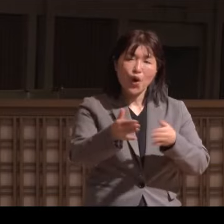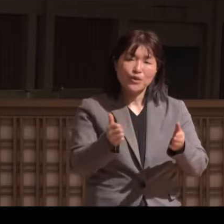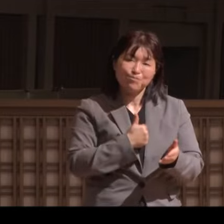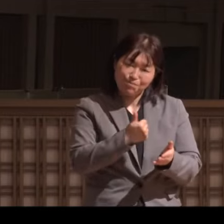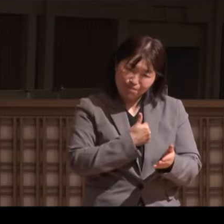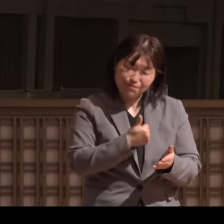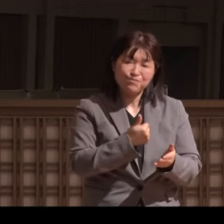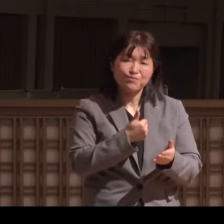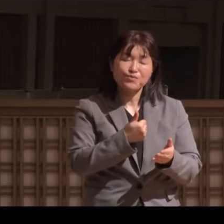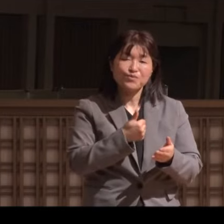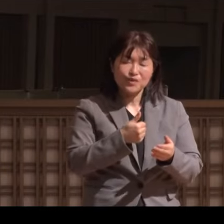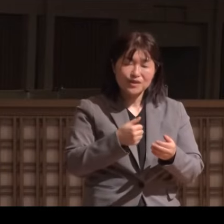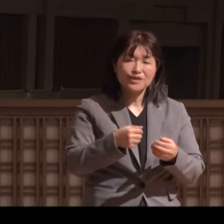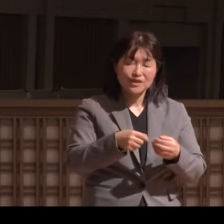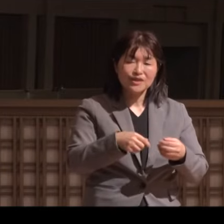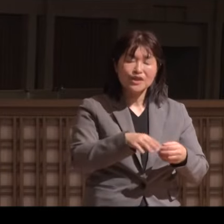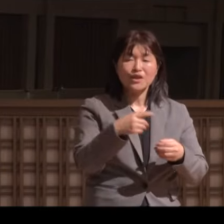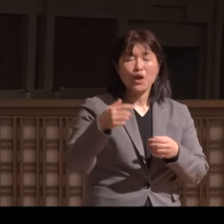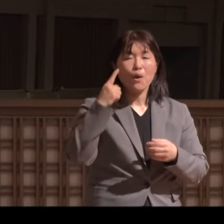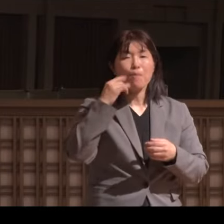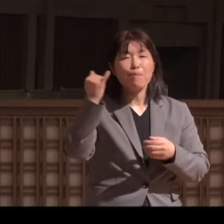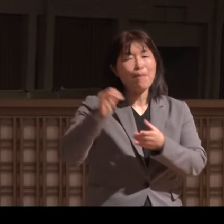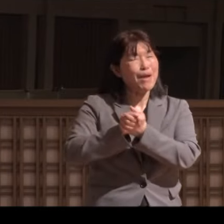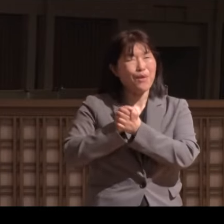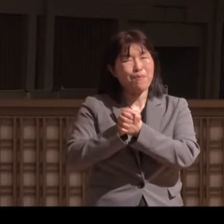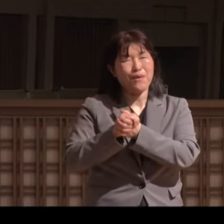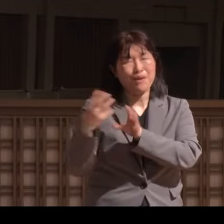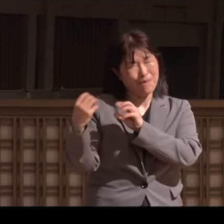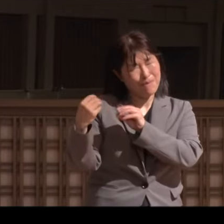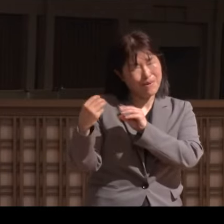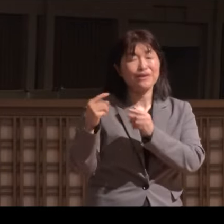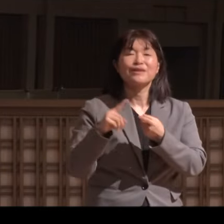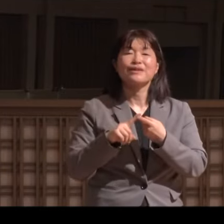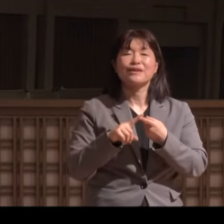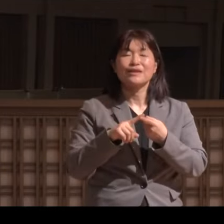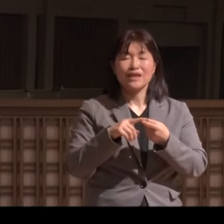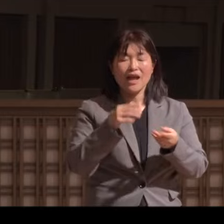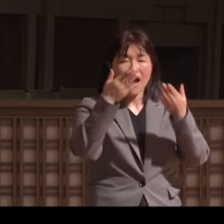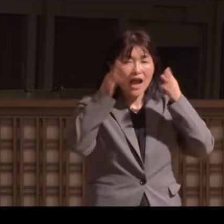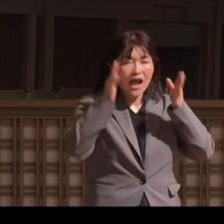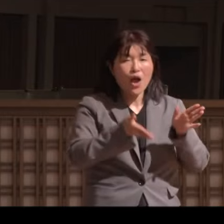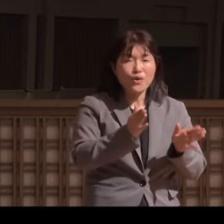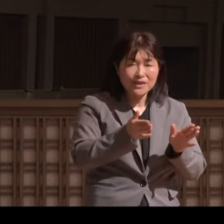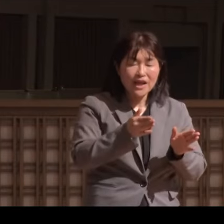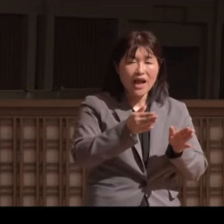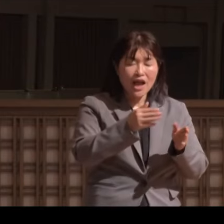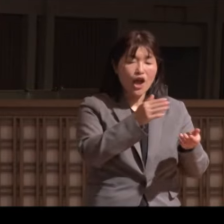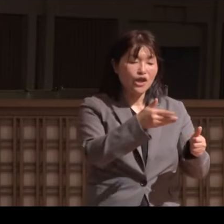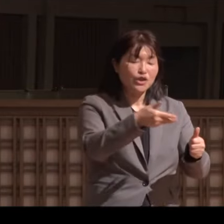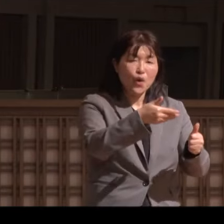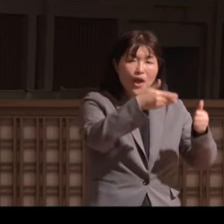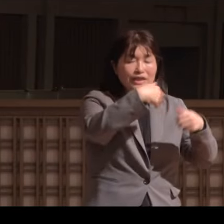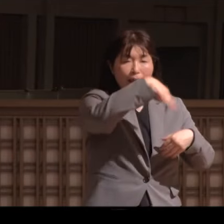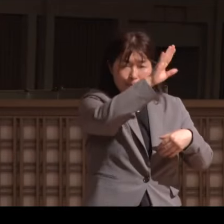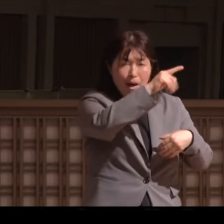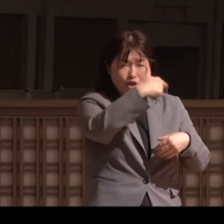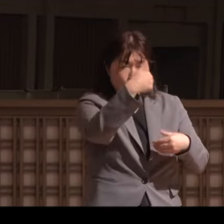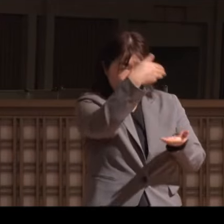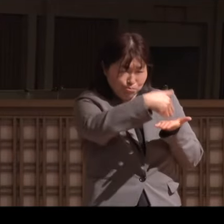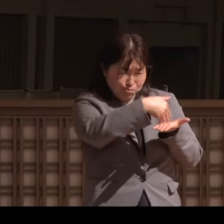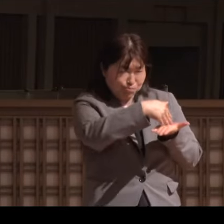てあの同世代の赤ちゃんがいるお母さんとお話をさせていただいたりとか看護師さんたちの子育ての先輩にお話を教えて